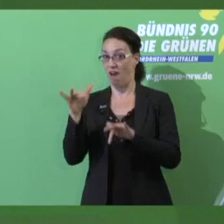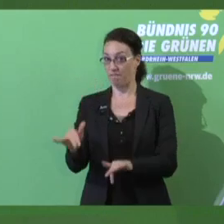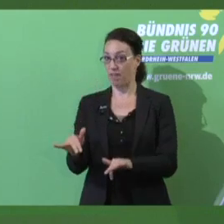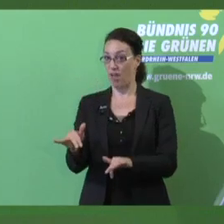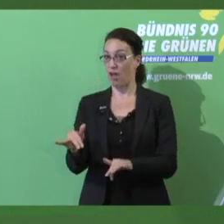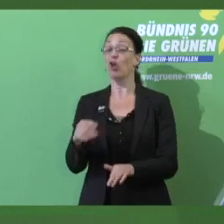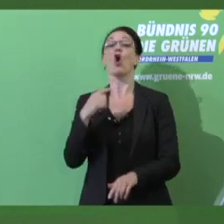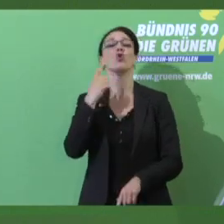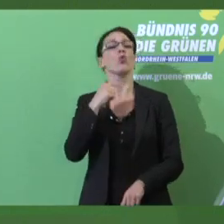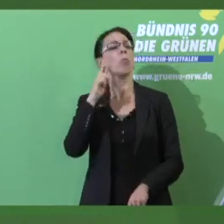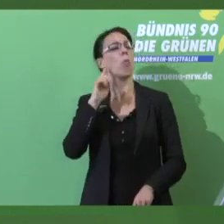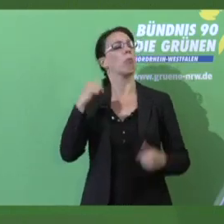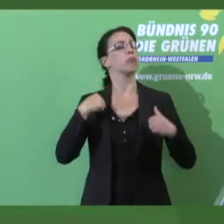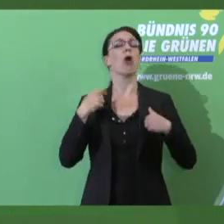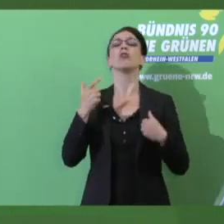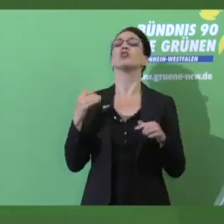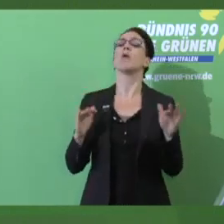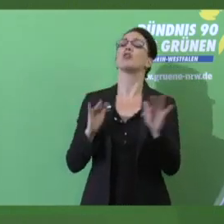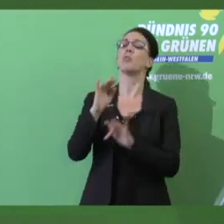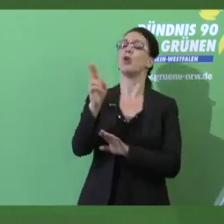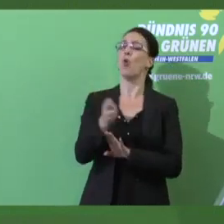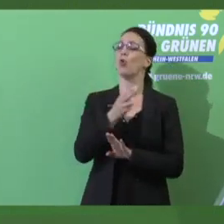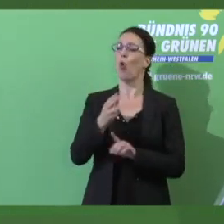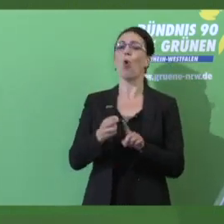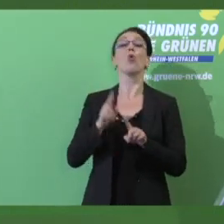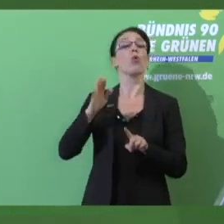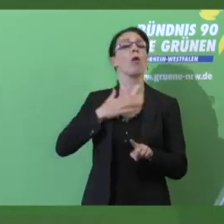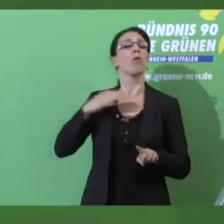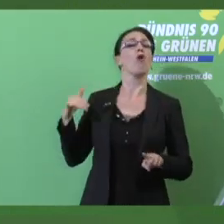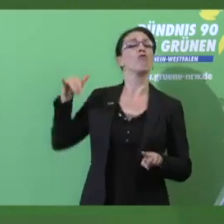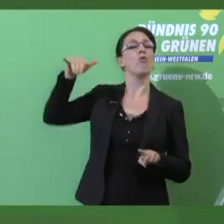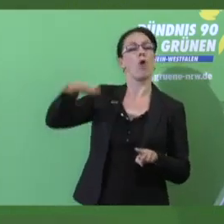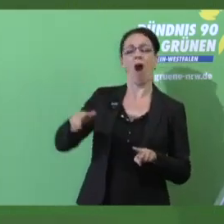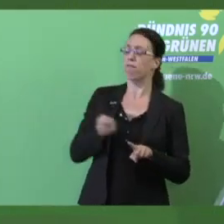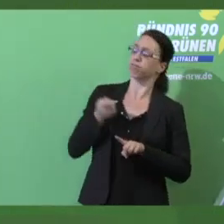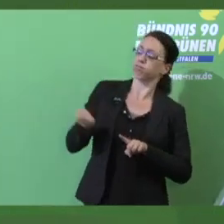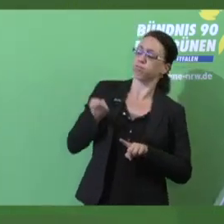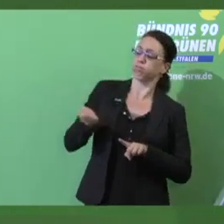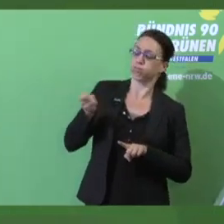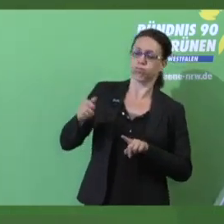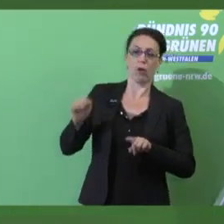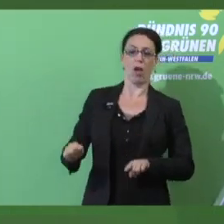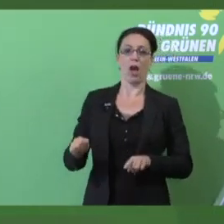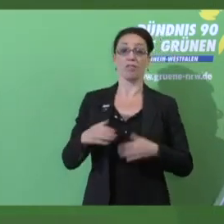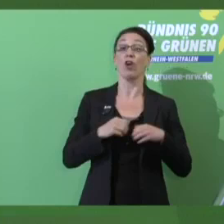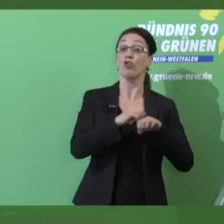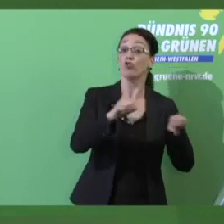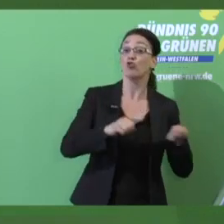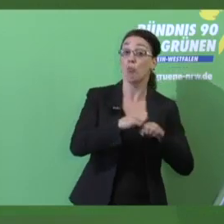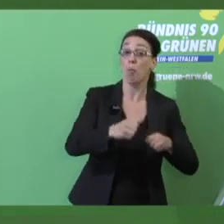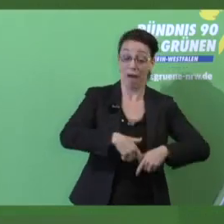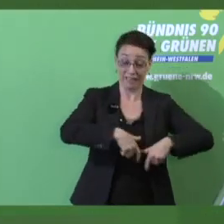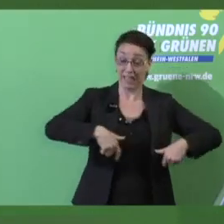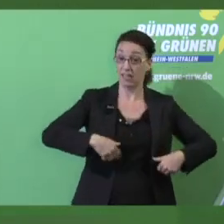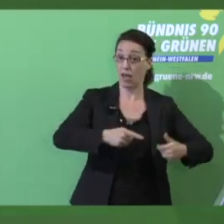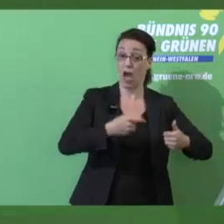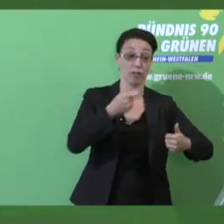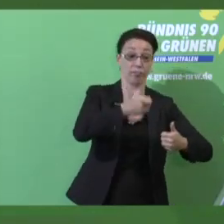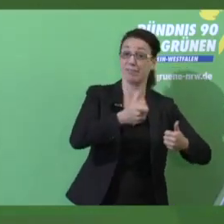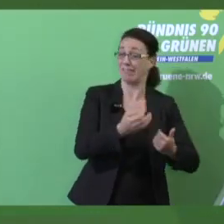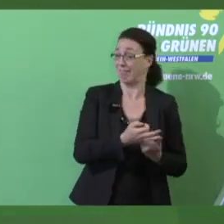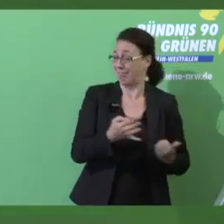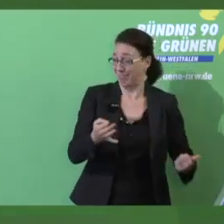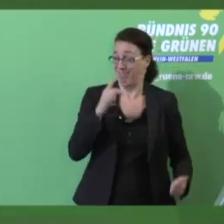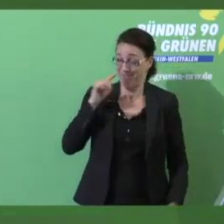meinte sich leisten zu können, 20 Millionen Euro in einen maroden Flughafen reinzusetzen, statt das Geld für Schwimmbäder, für Kitas und für andere Dinge